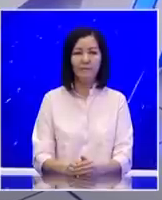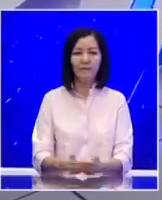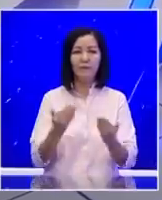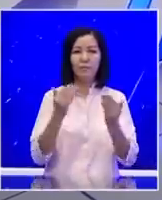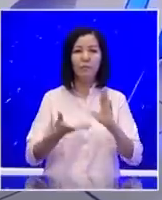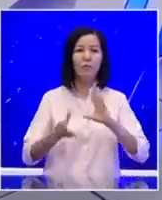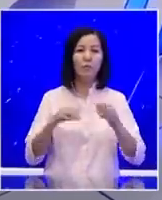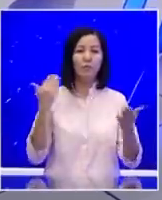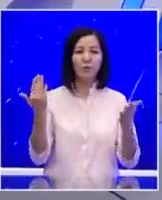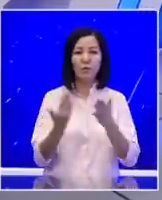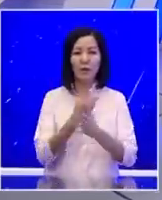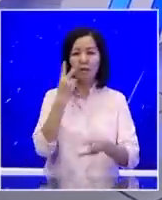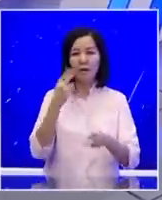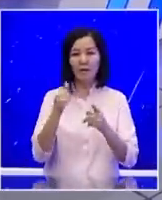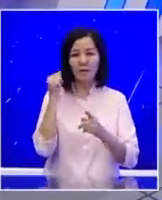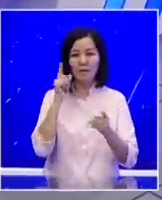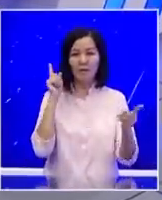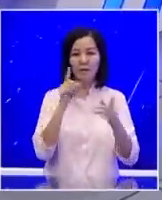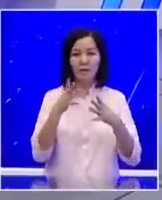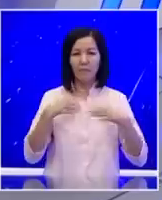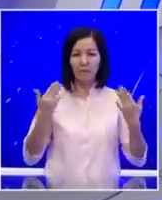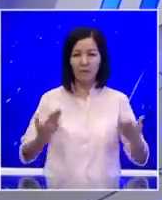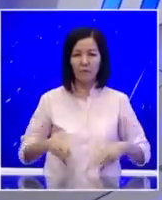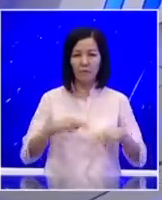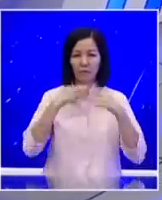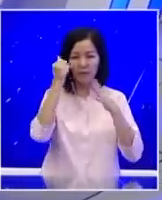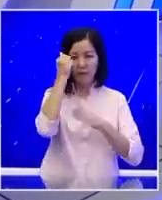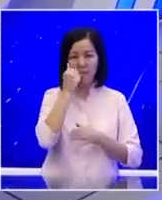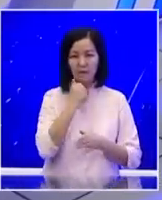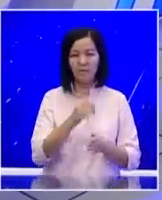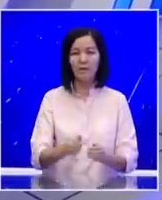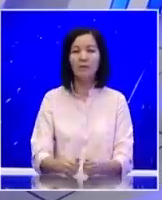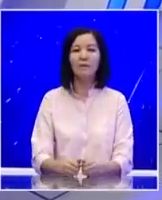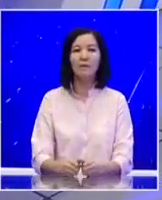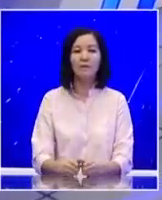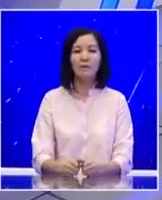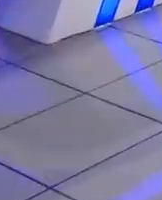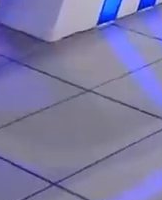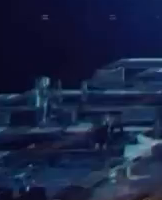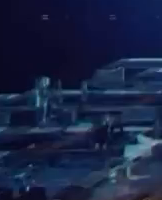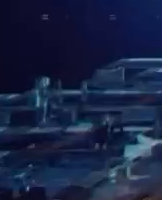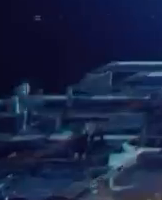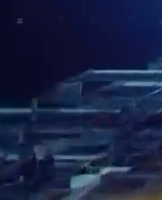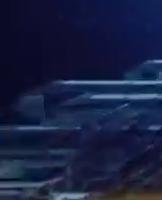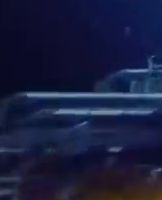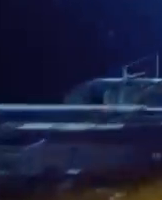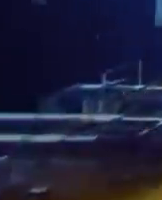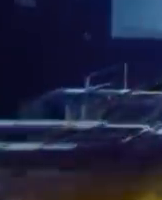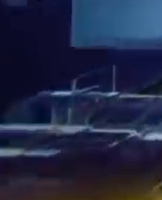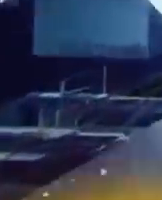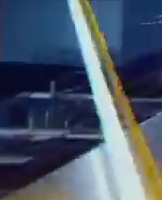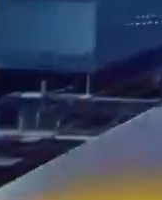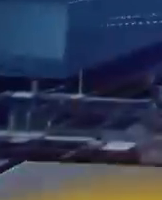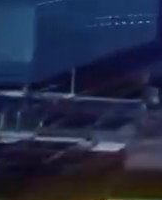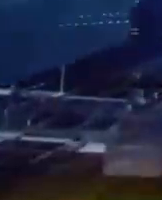Бүгінге келіп түскен ақпараттар легі осындай. Назарларыңызға рахмет. Келесі эфирде жүздескенше аман сау болыңыздар.